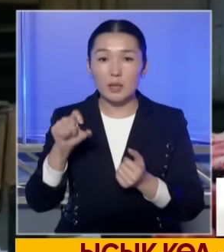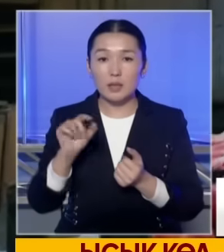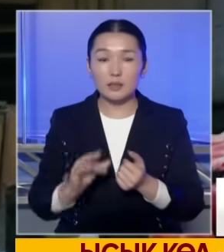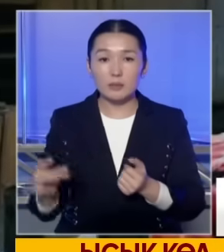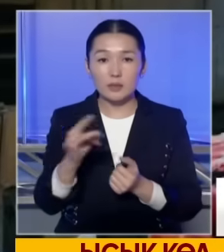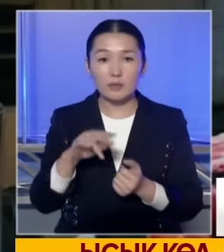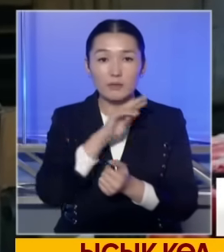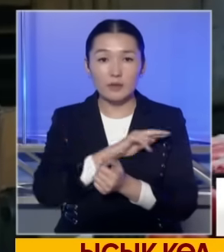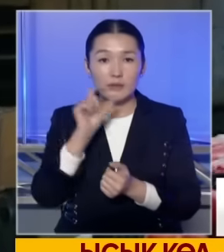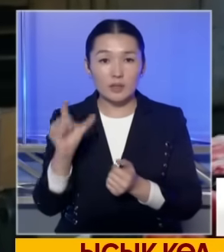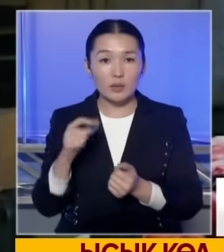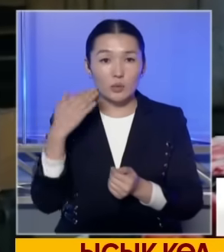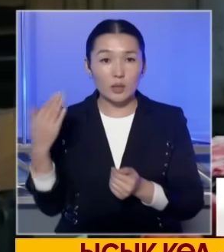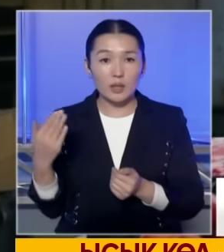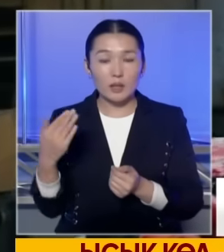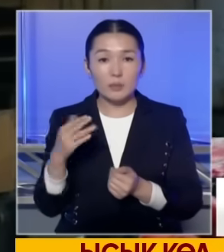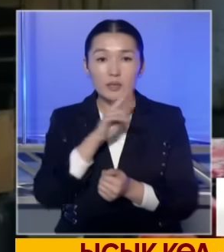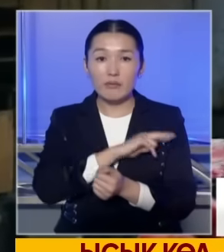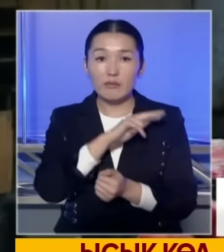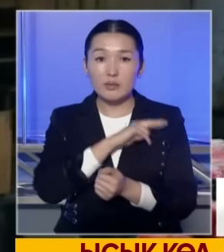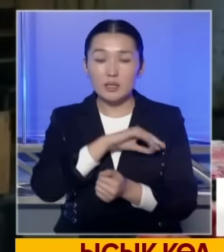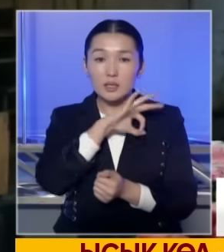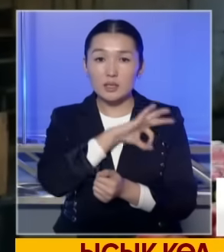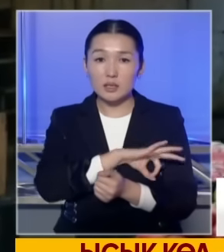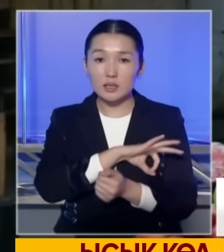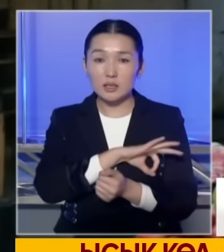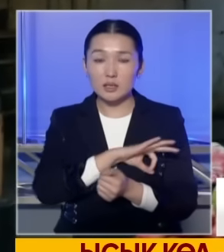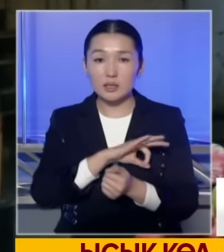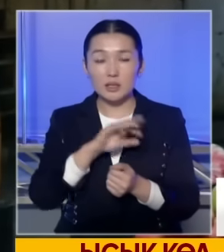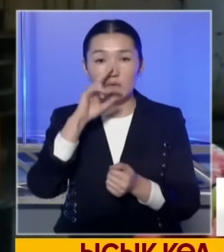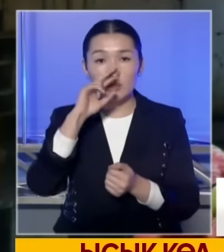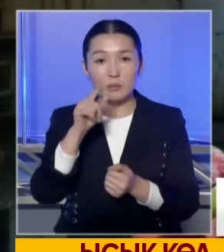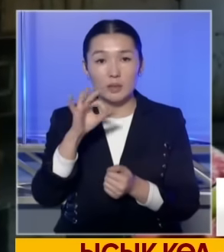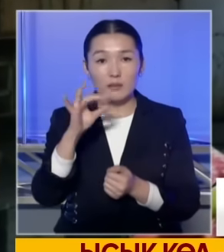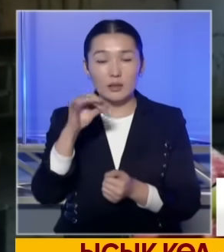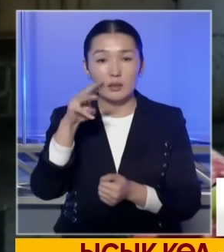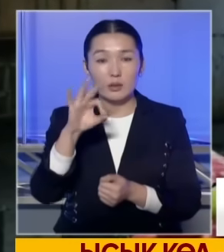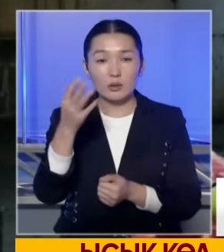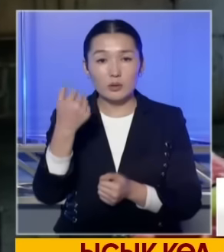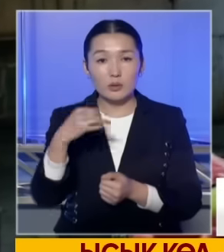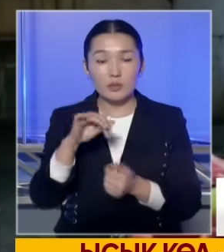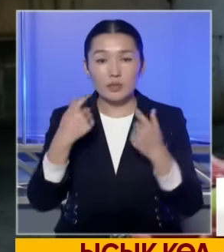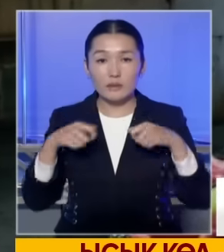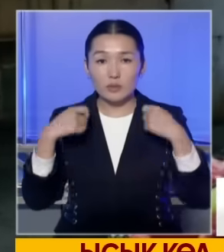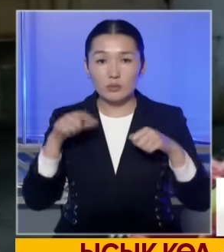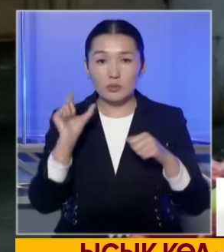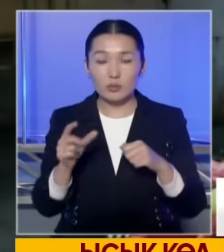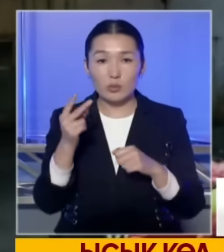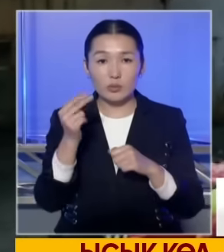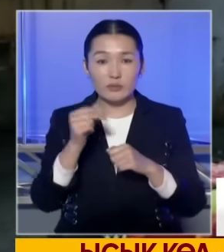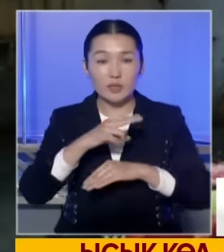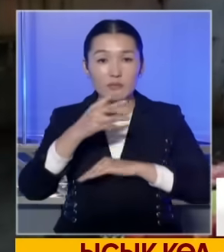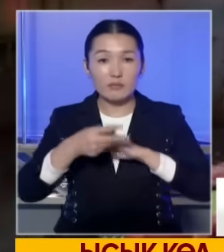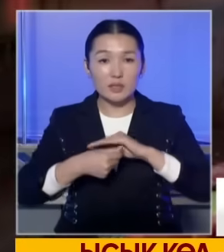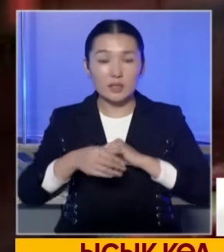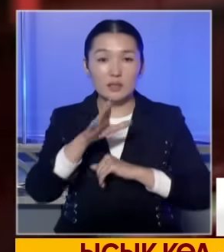кызматынын кызматкерлери тарабынан кызмат абалын кыянаттык менен пайдаланып, Орто Сай базарынын соодагерлеринен акча каражаттарын системалуу